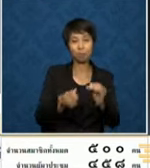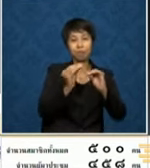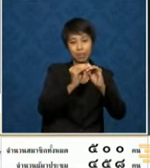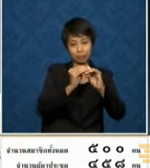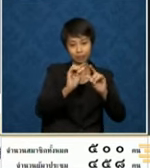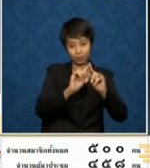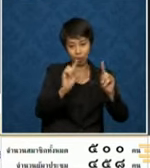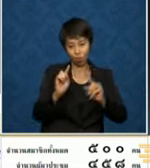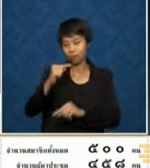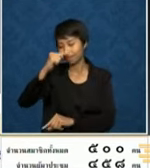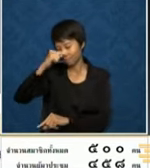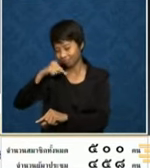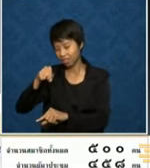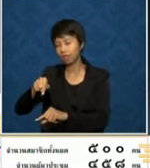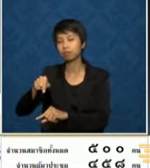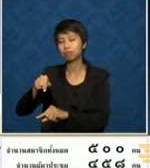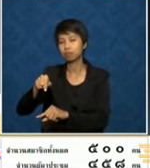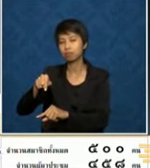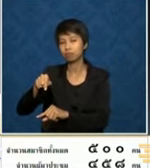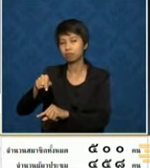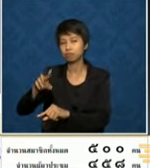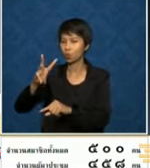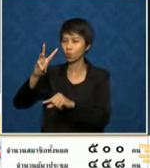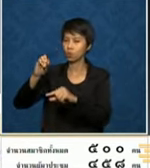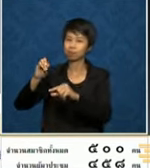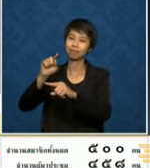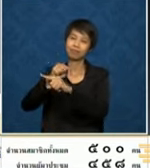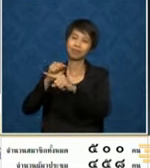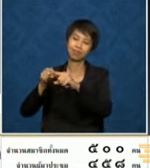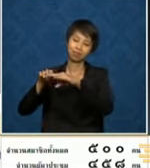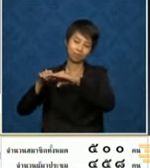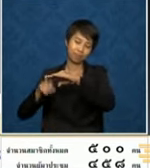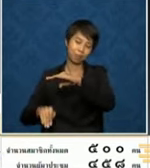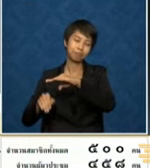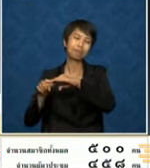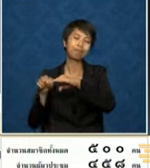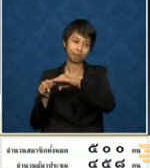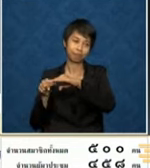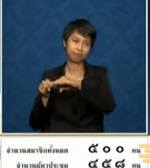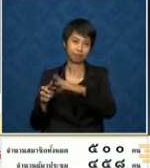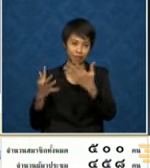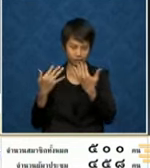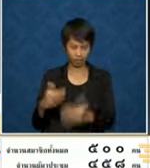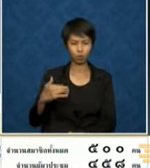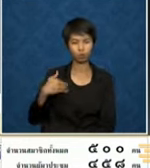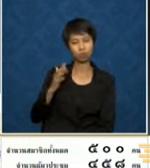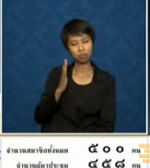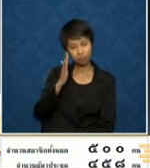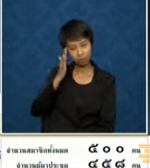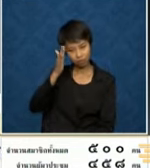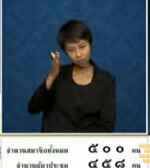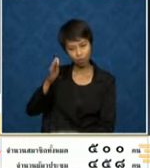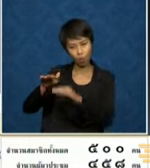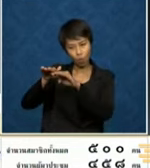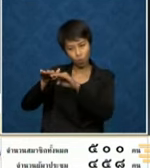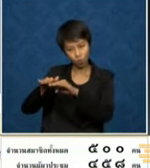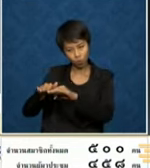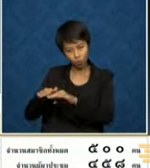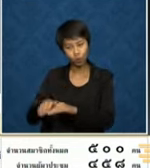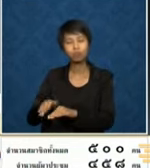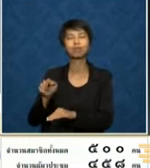ค่ะยังคงคิดเป็นแค่ไม่ถึง 60% ของช่วงก่อนโควิดเท่านั้นเองแถมยังมีแนวโน้มที่ลดลงด้วยนะ